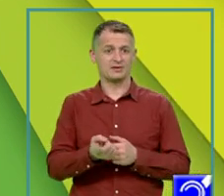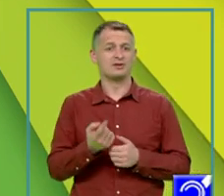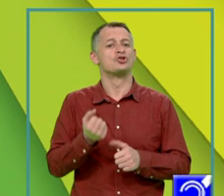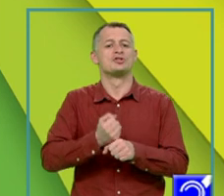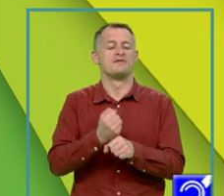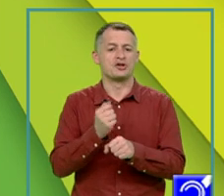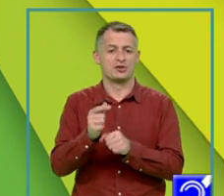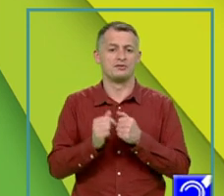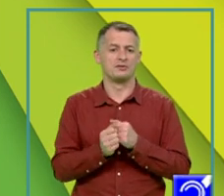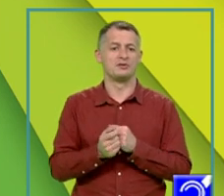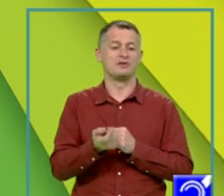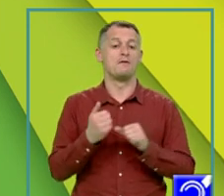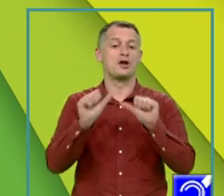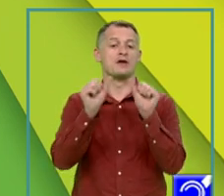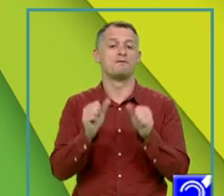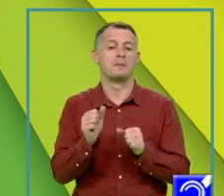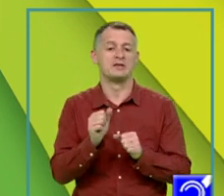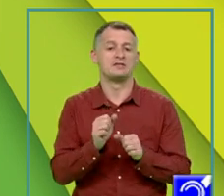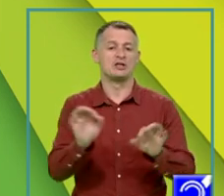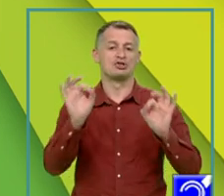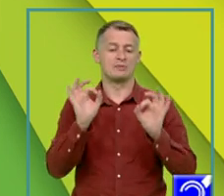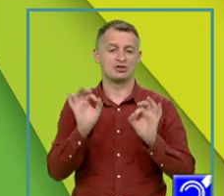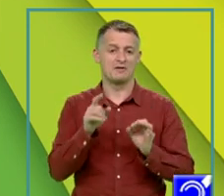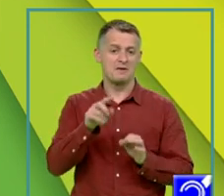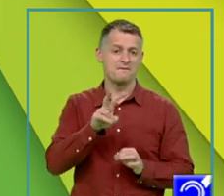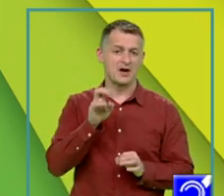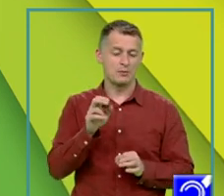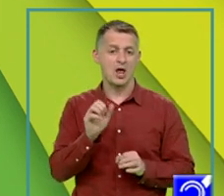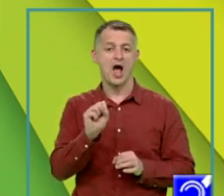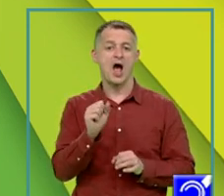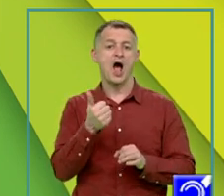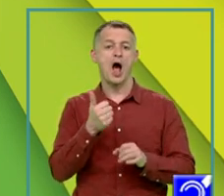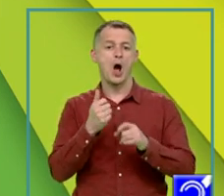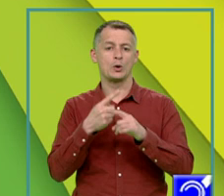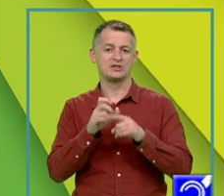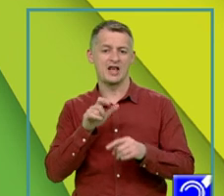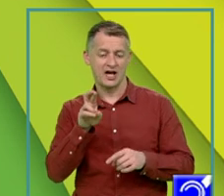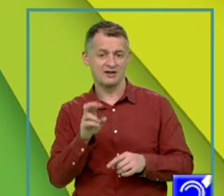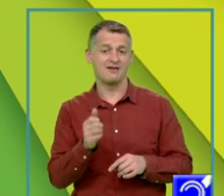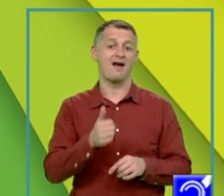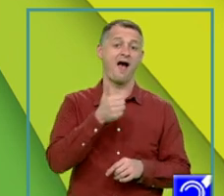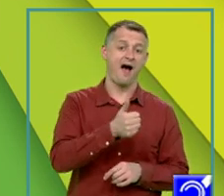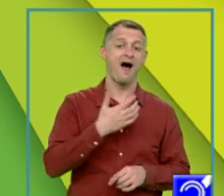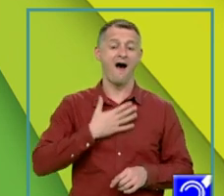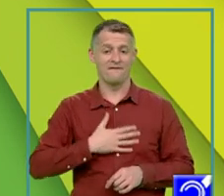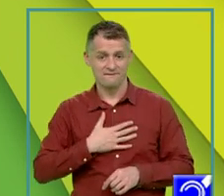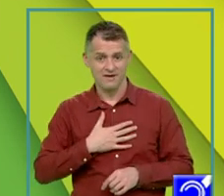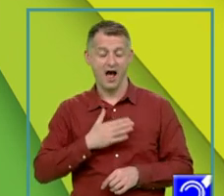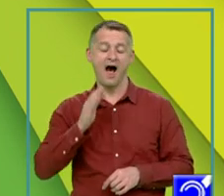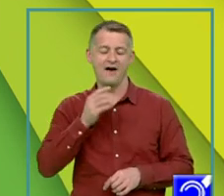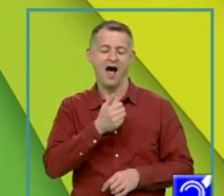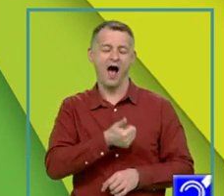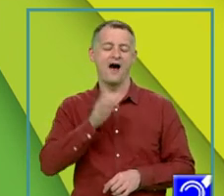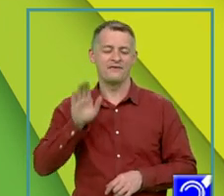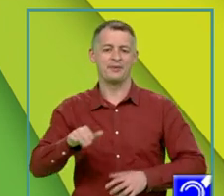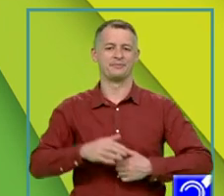condițional optativ ul din formele specifice ale verbului auxiliar a avea plus forma de infinitiv a verbului